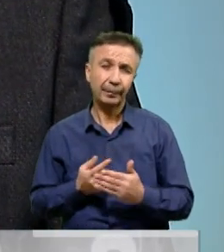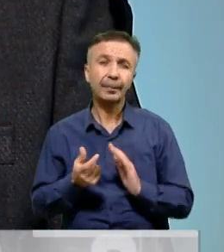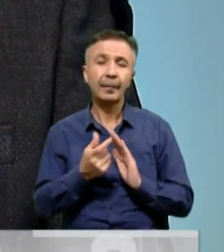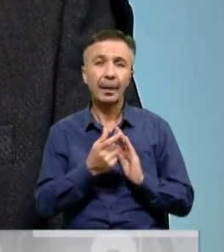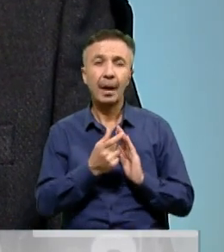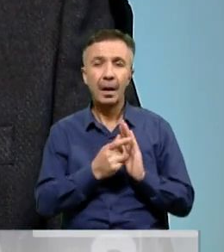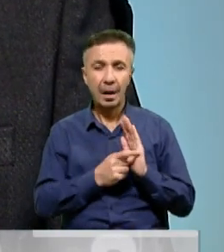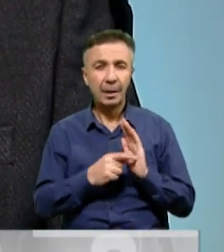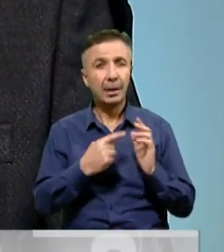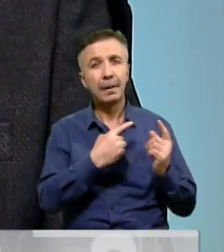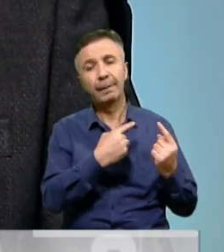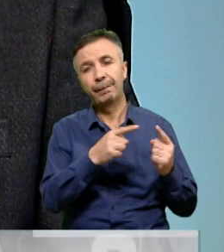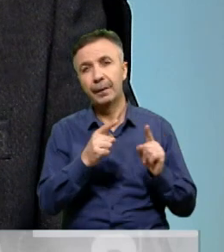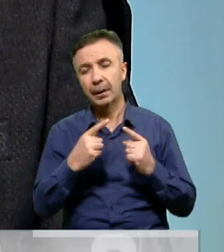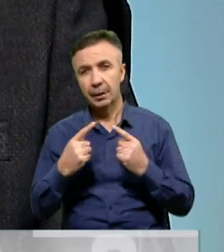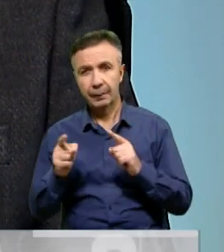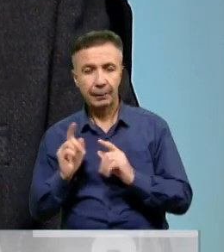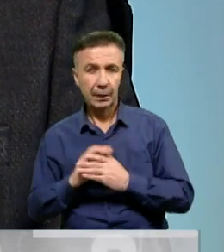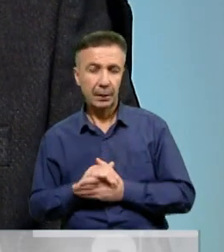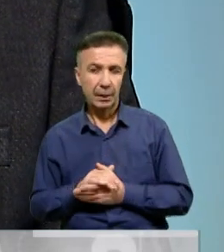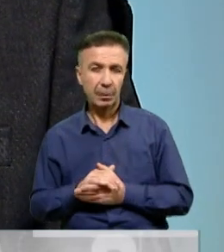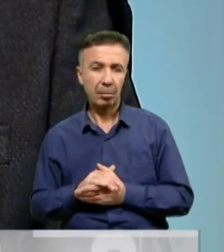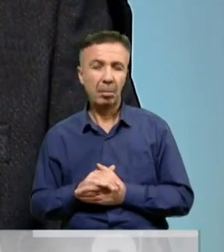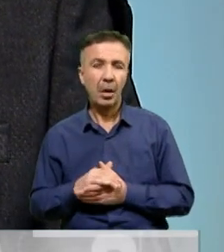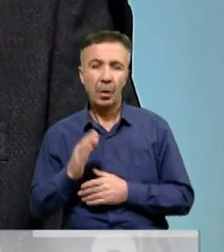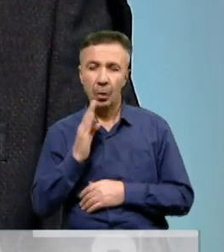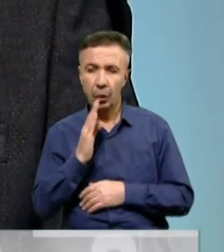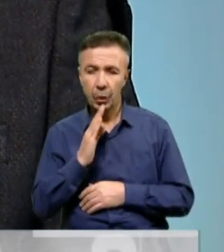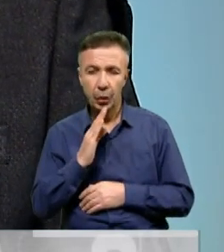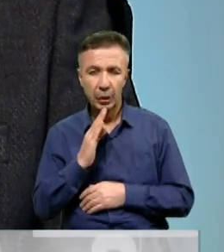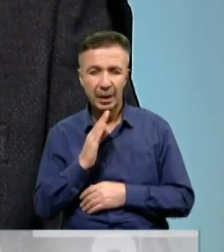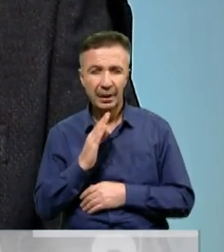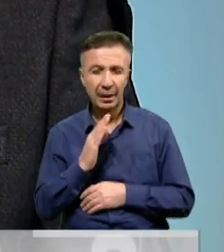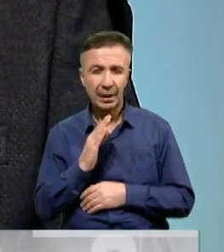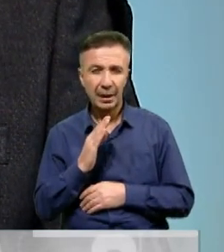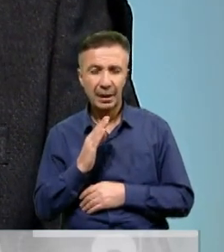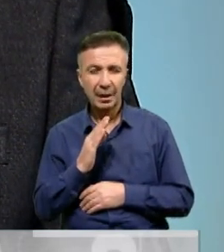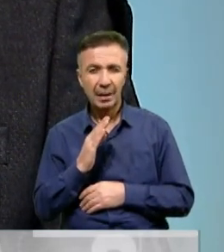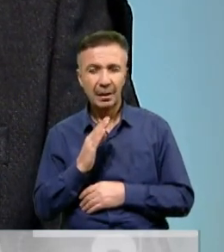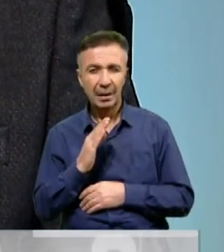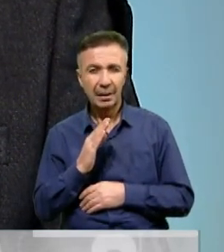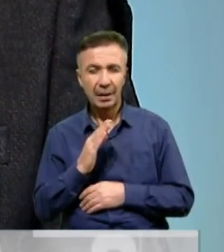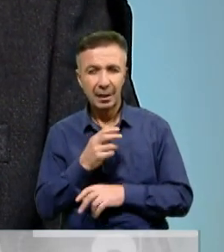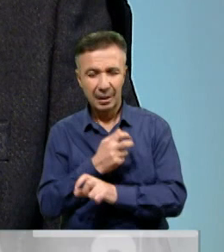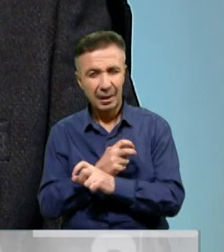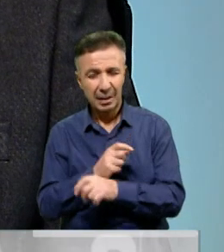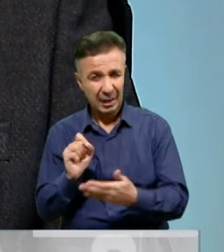ayetleri farklı farklı efendim kağıtlara ve materyallere yazılmış bir halde